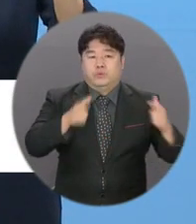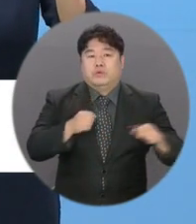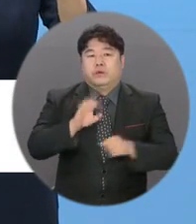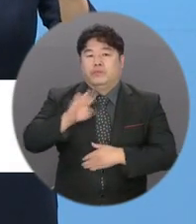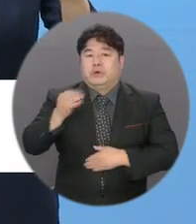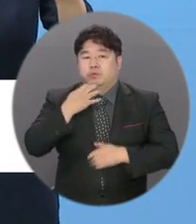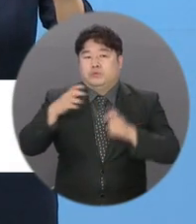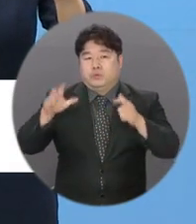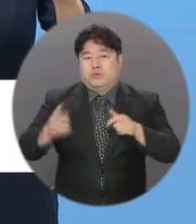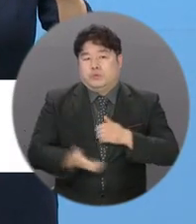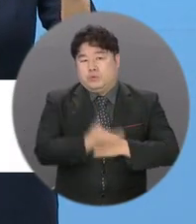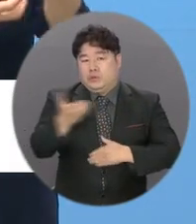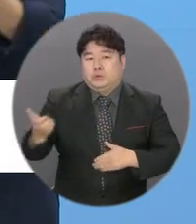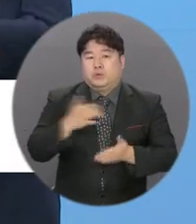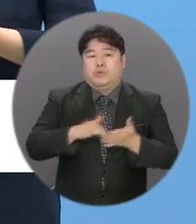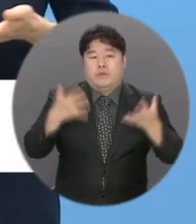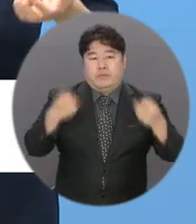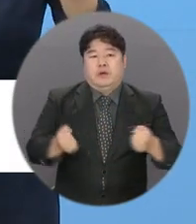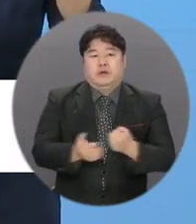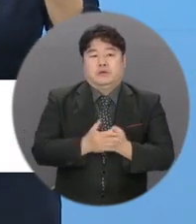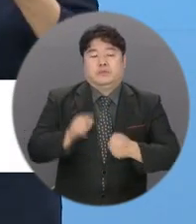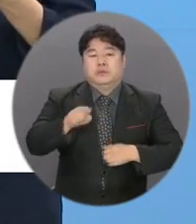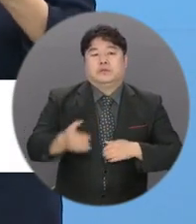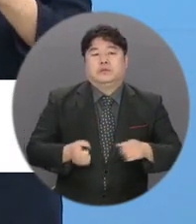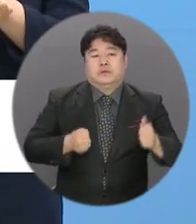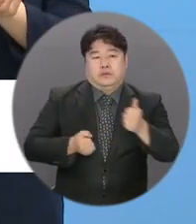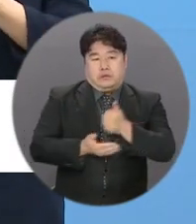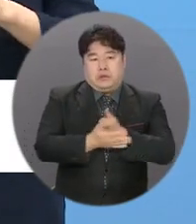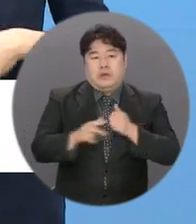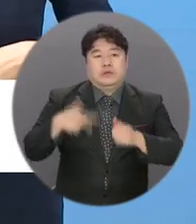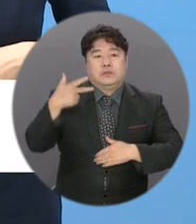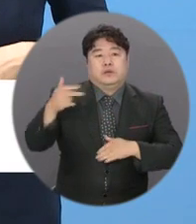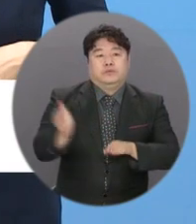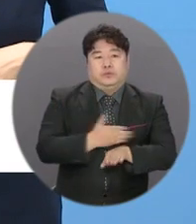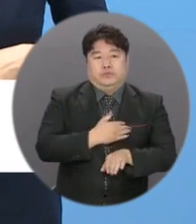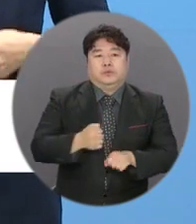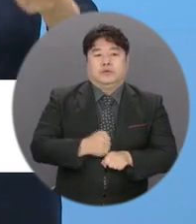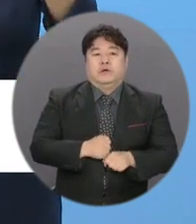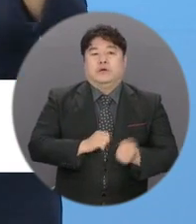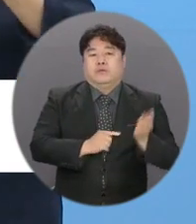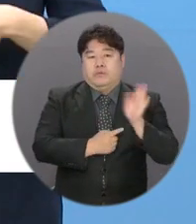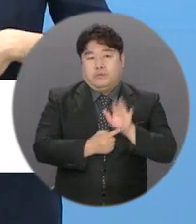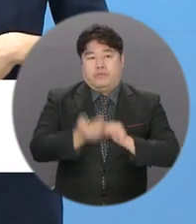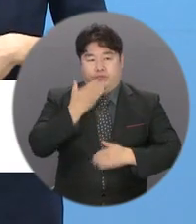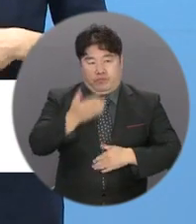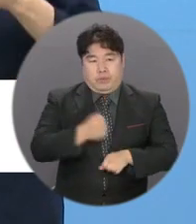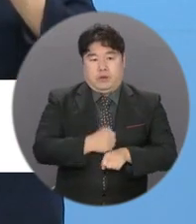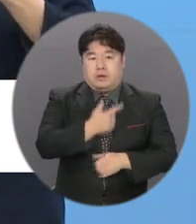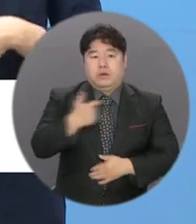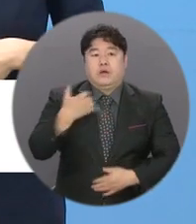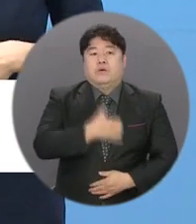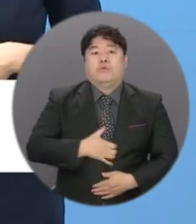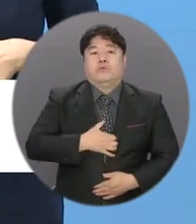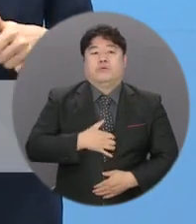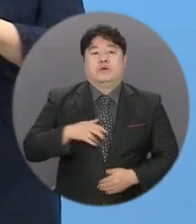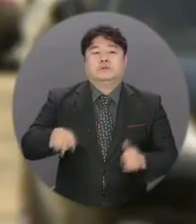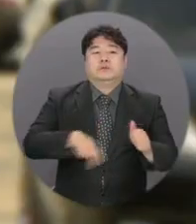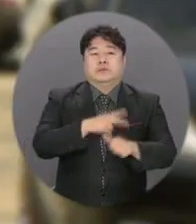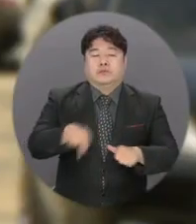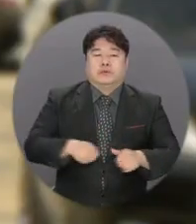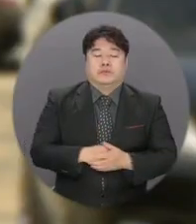비수도권으로 이동량이 많았기 때문에 그 영향이 다음 주부터 나타날 가능성이 있어 매우 우려스러운